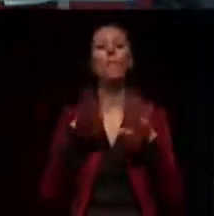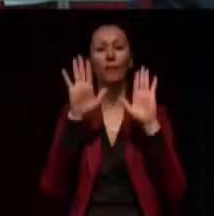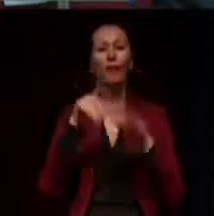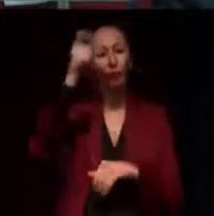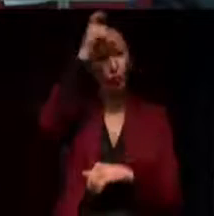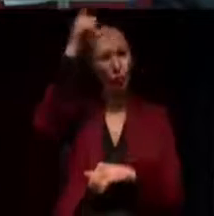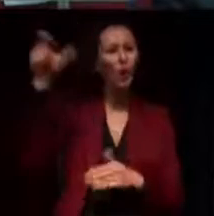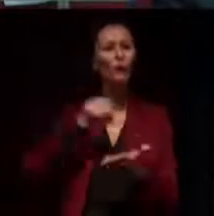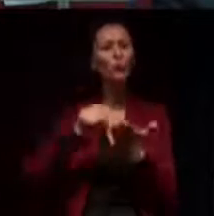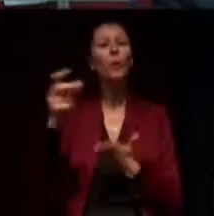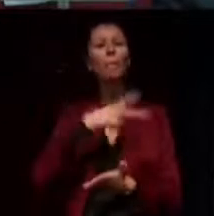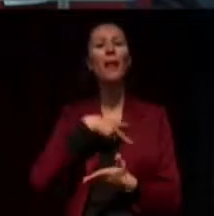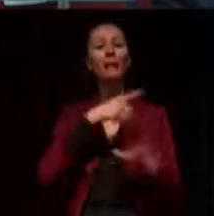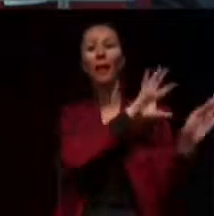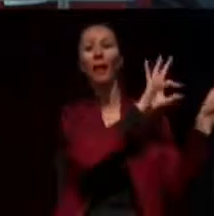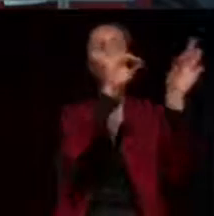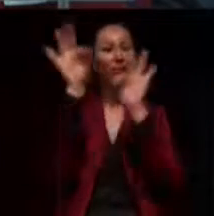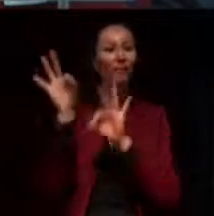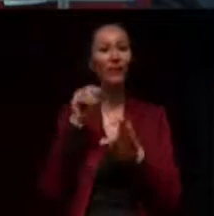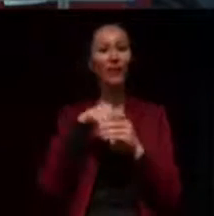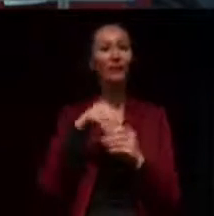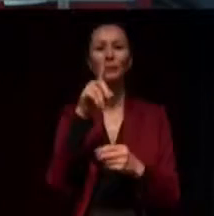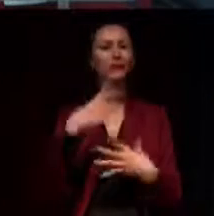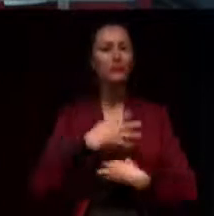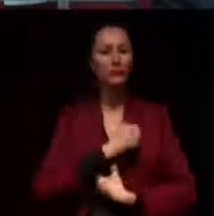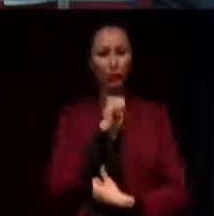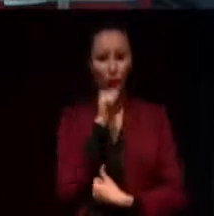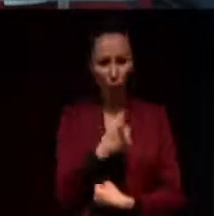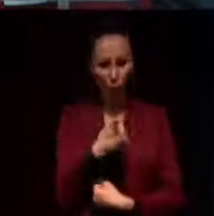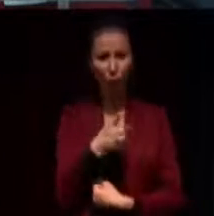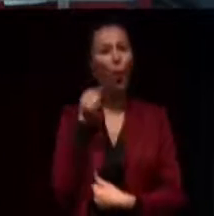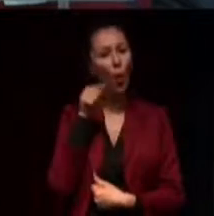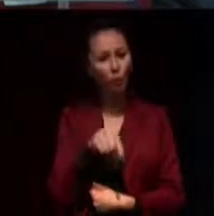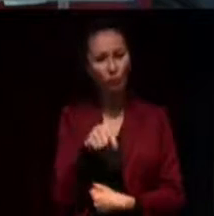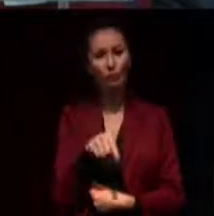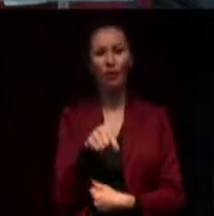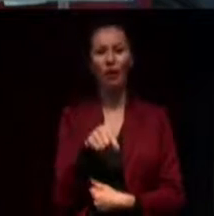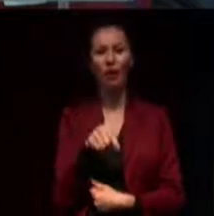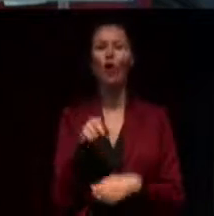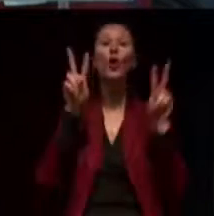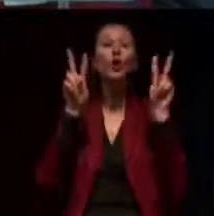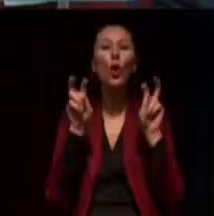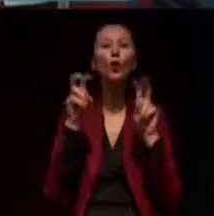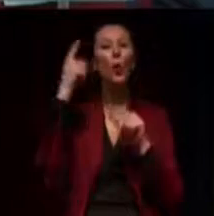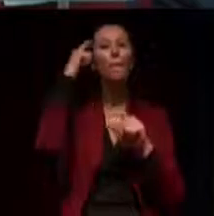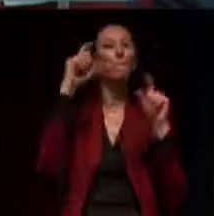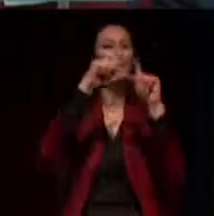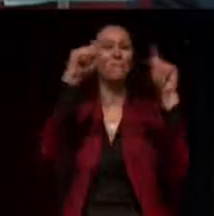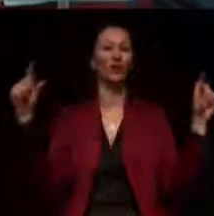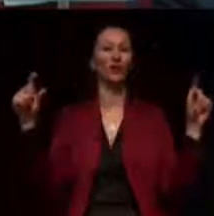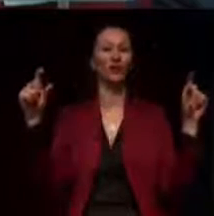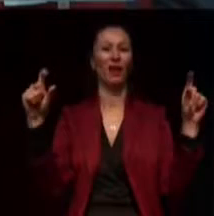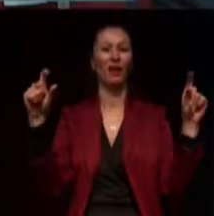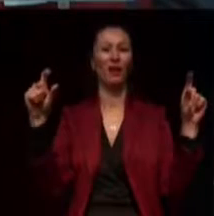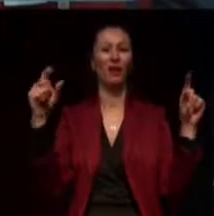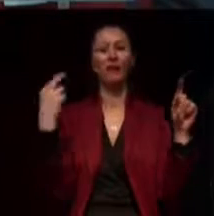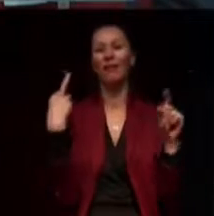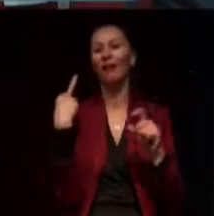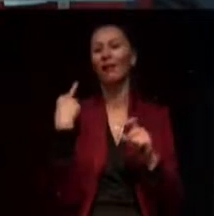bunlar Türkiye'nin bütün belediyelerinde bu şekilde olabilir. Herhangi bir sıkıntı yok. Evet. Onu da konu başlıklarıyla,